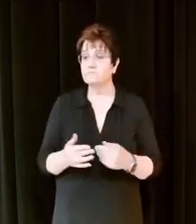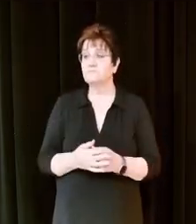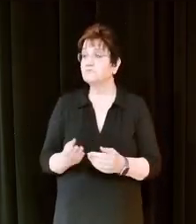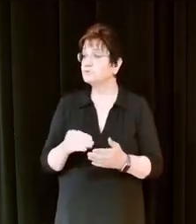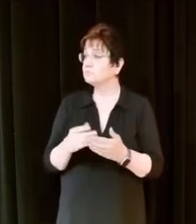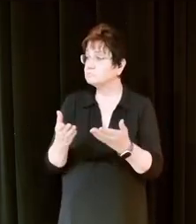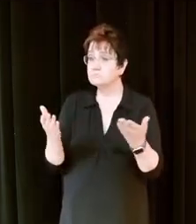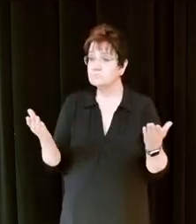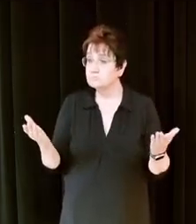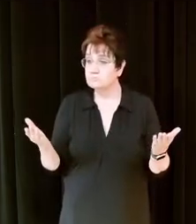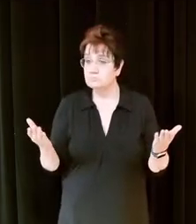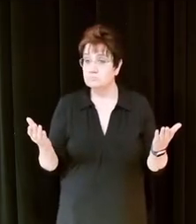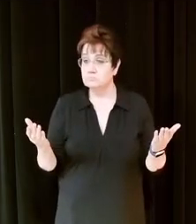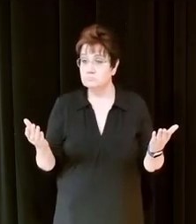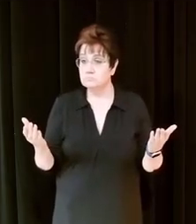noch?